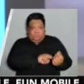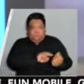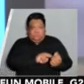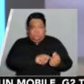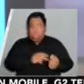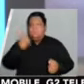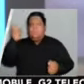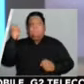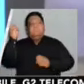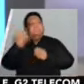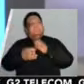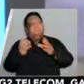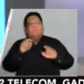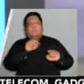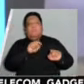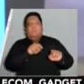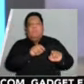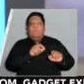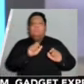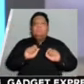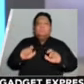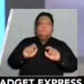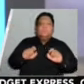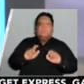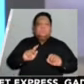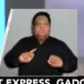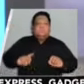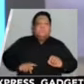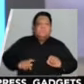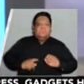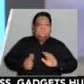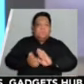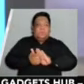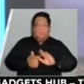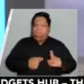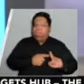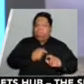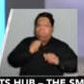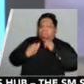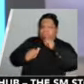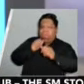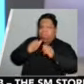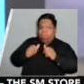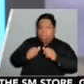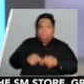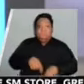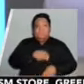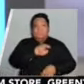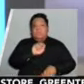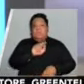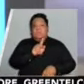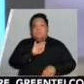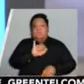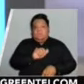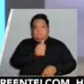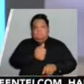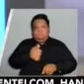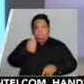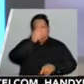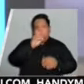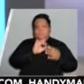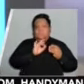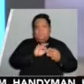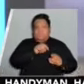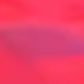bentahan ng kidney. Paglilinaw naman ng pamunuan ng ospital, hindi siya head nurse kundi staff nurse. Nakatutok